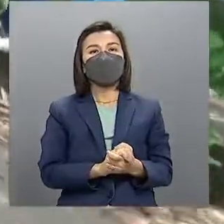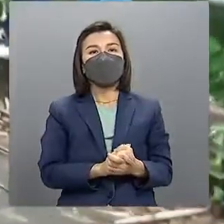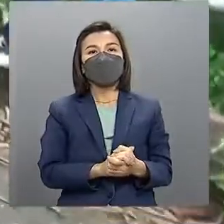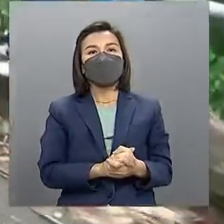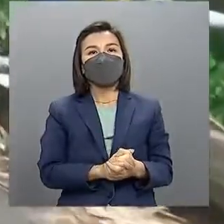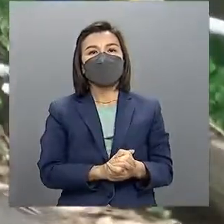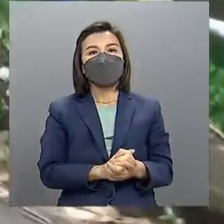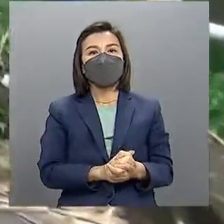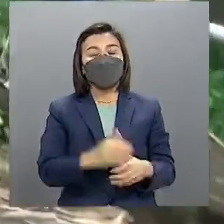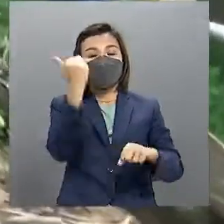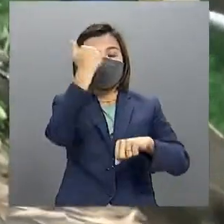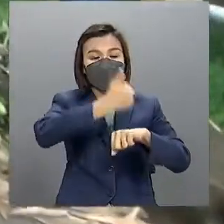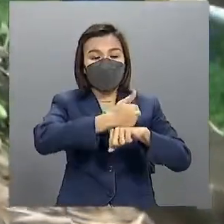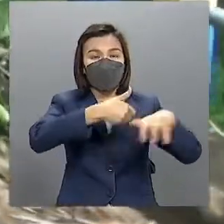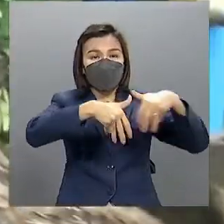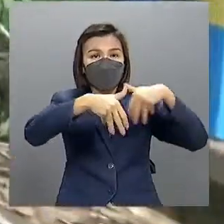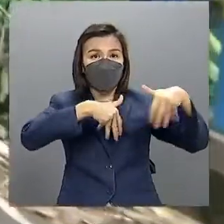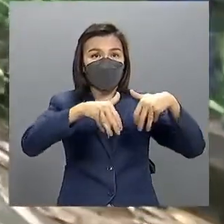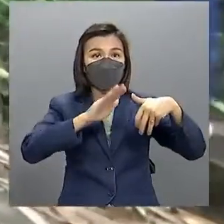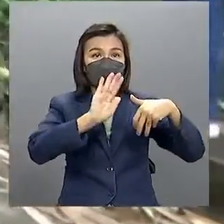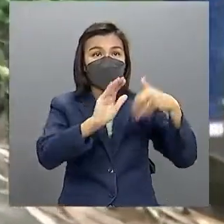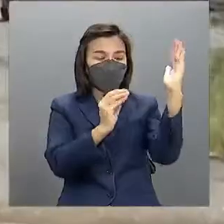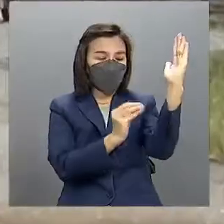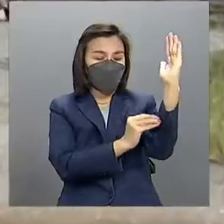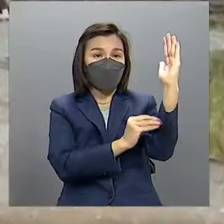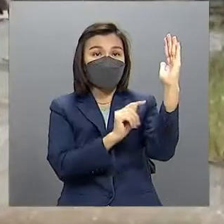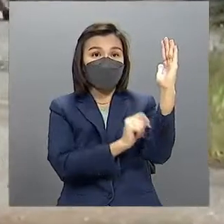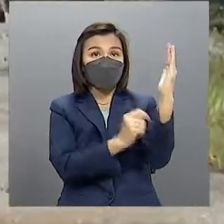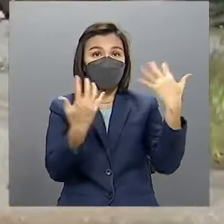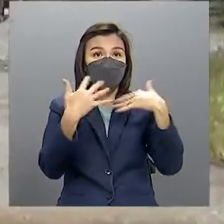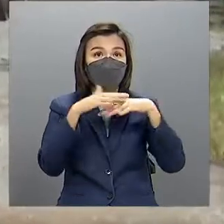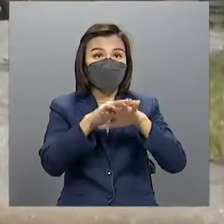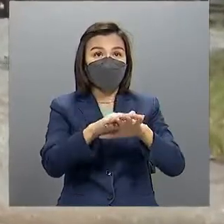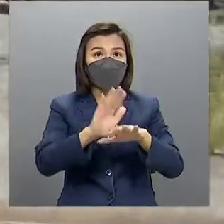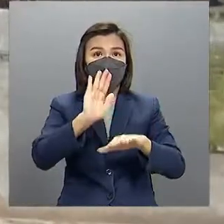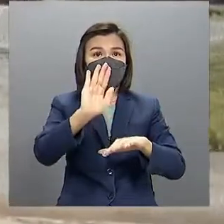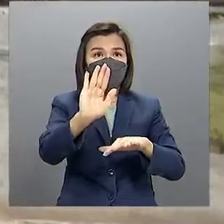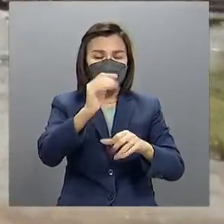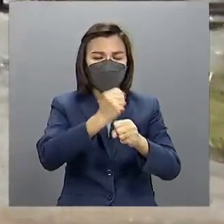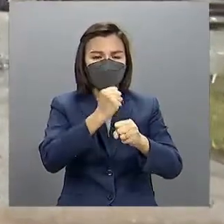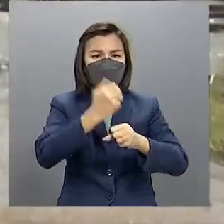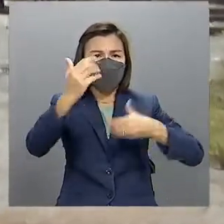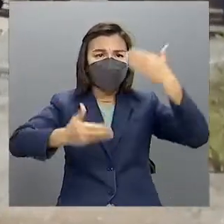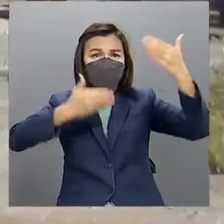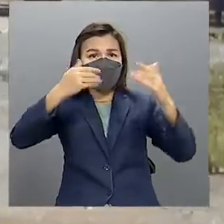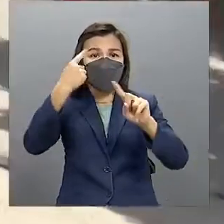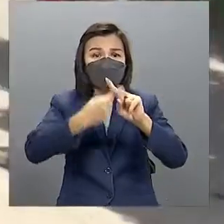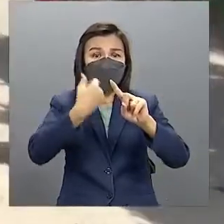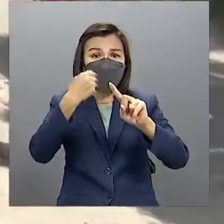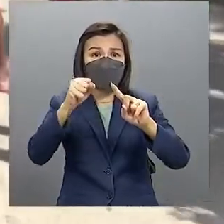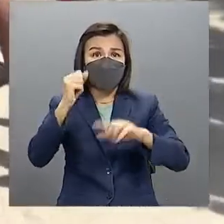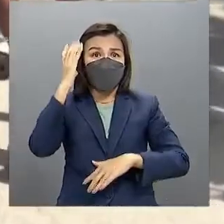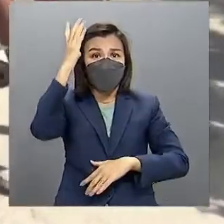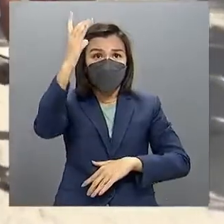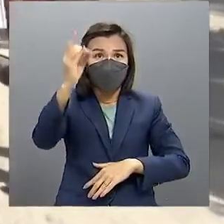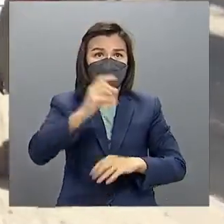ชนตำบลหนองบัวอำเภอรัศดาประสานพื้นที่ให้งดจัดงานประเพณีเดือน10ในวันพรุ่งนี้เพื่อป้องกันการติดเชื้